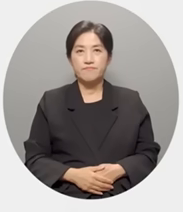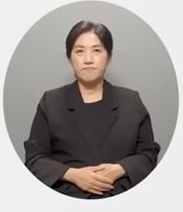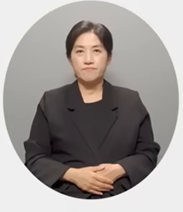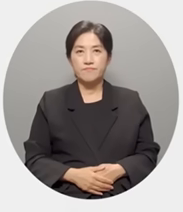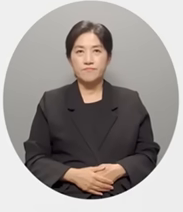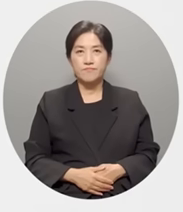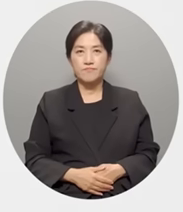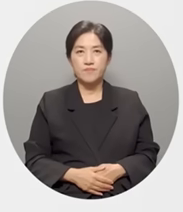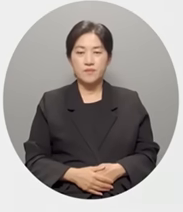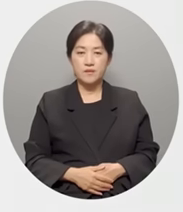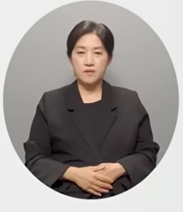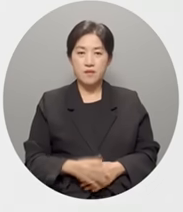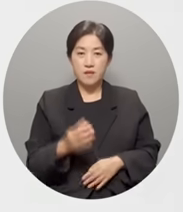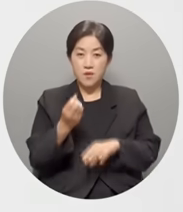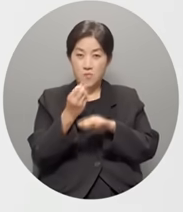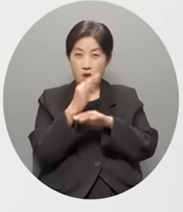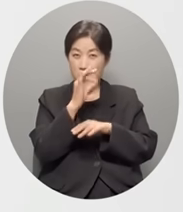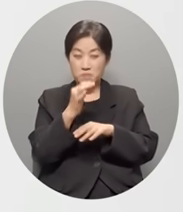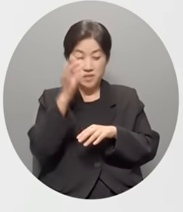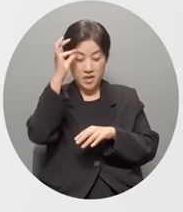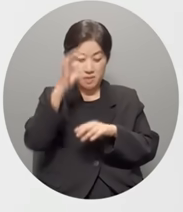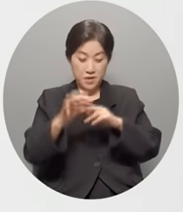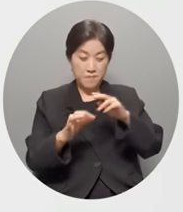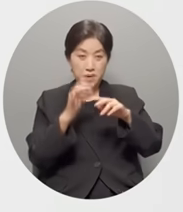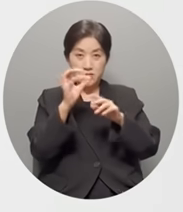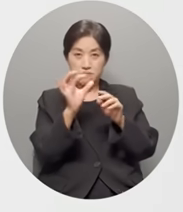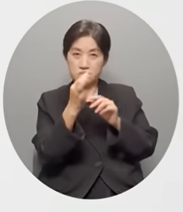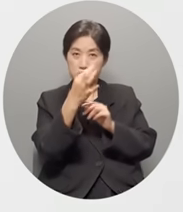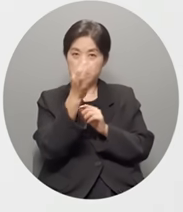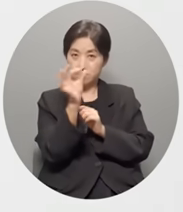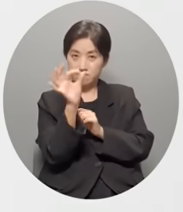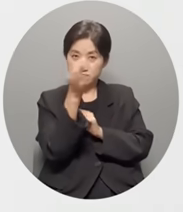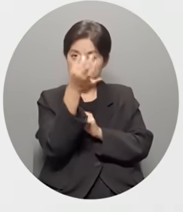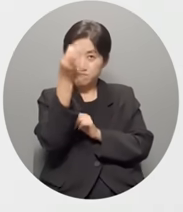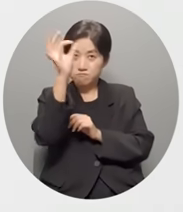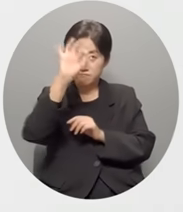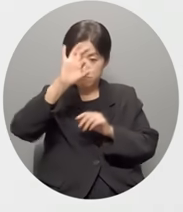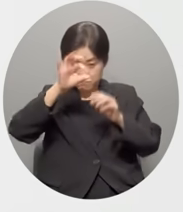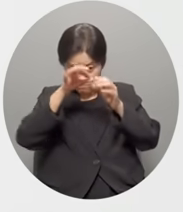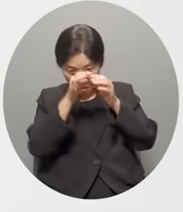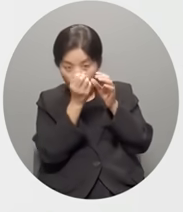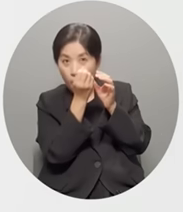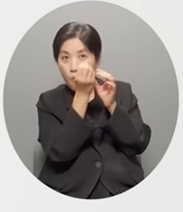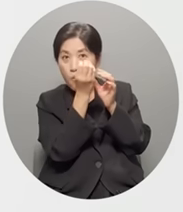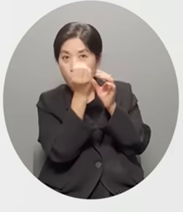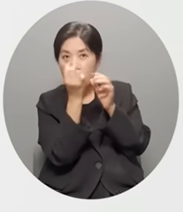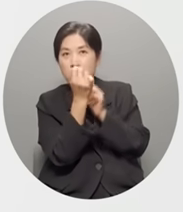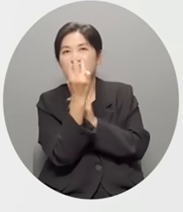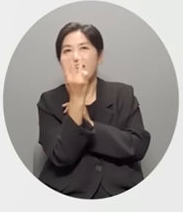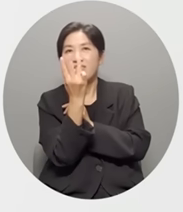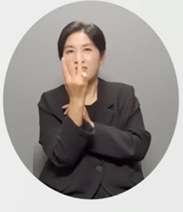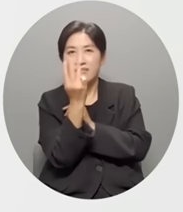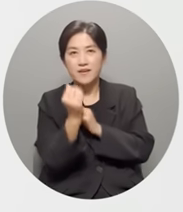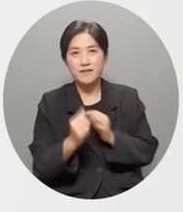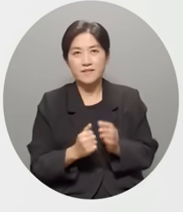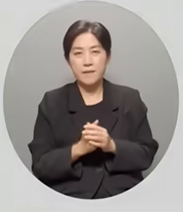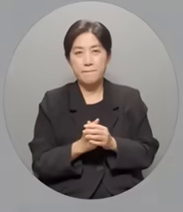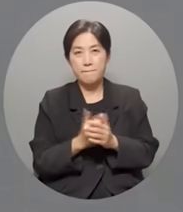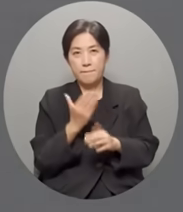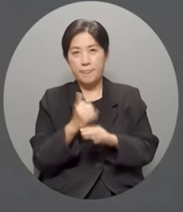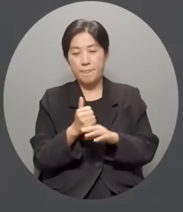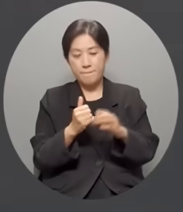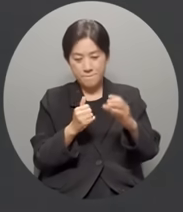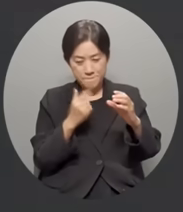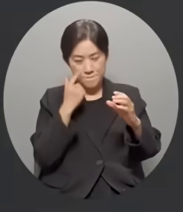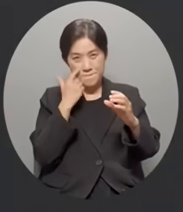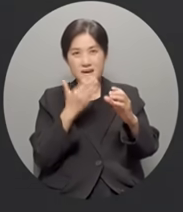구석 하나 안 막힌 까만 반지가 이리저리 방향을 바꾸며 등장하더니 안쪽에서 불빛 세 개가 번쩍입니다. 마침내 베일을 벗은